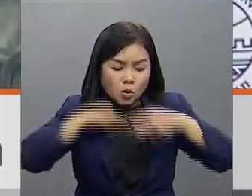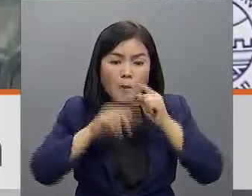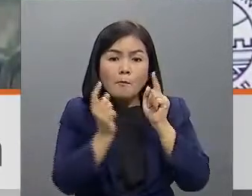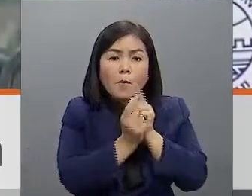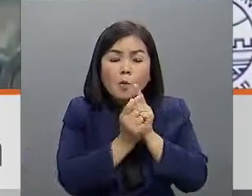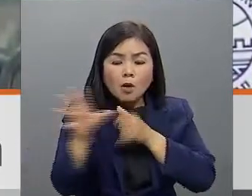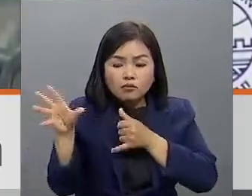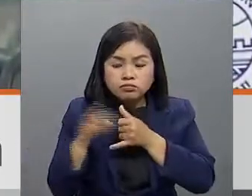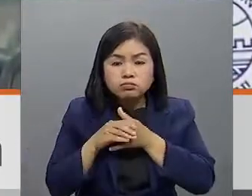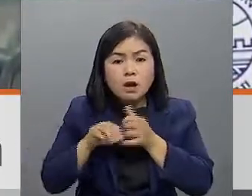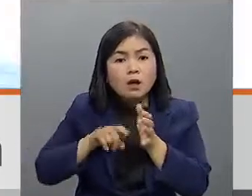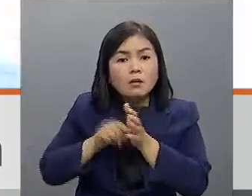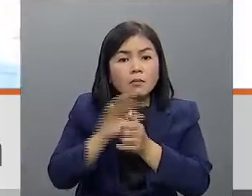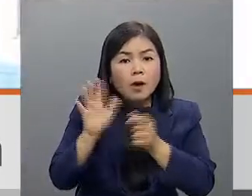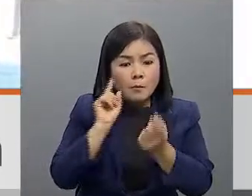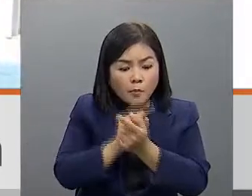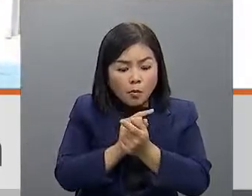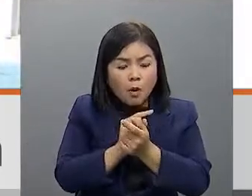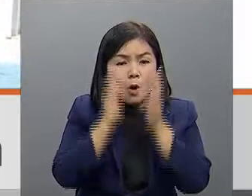-19 ในชุมชนนี้จำนวนหลายรายครับ